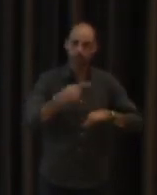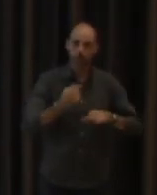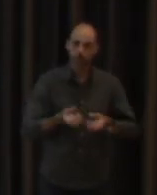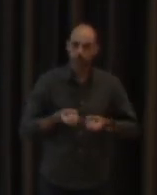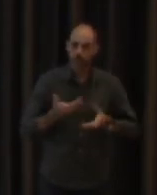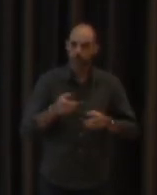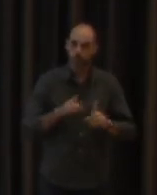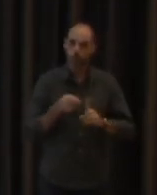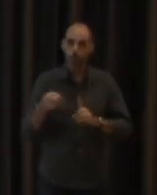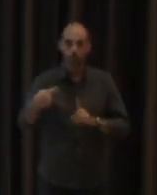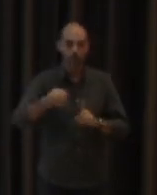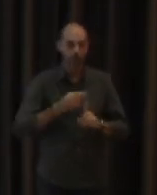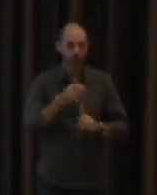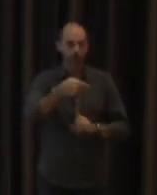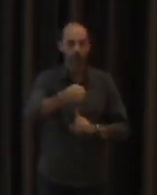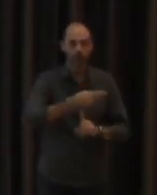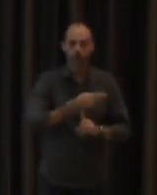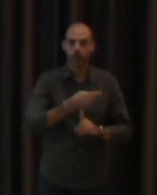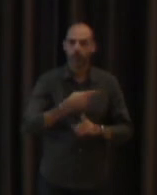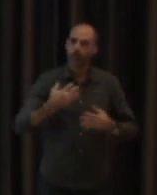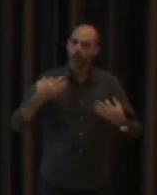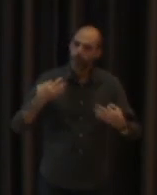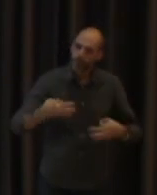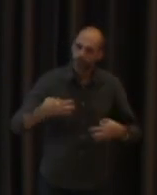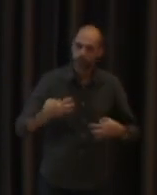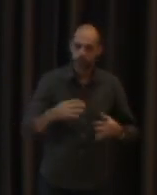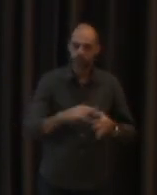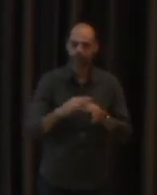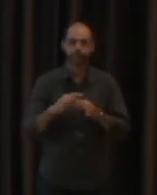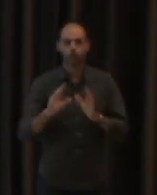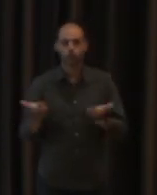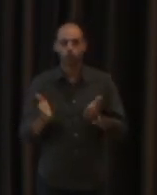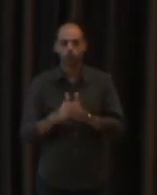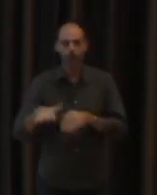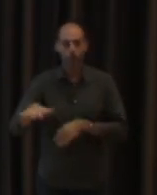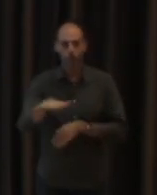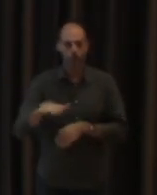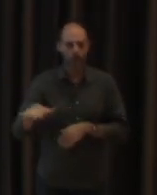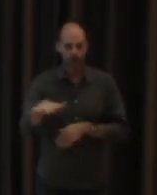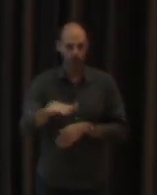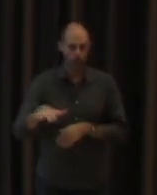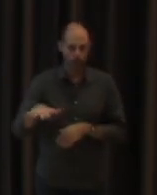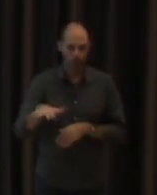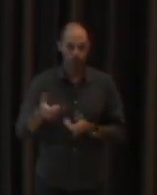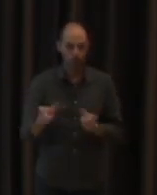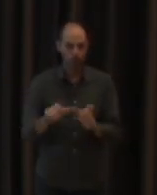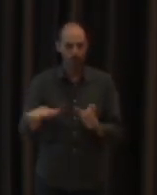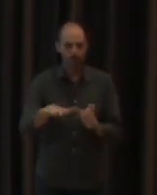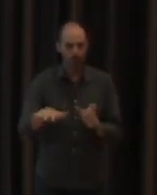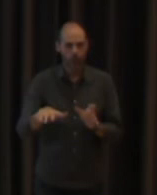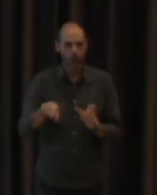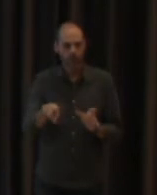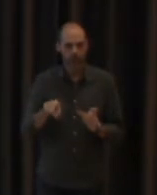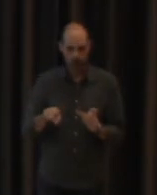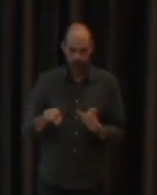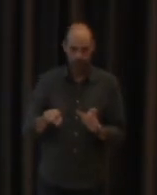una destinació exigeixen la presència d'un complement locatiu que ha de ser considerat un complement seleccionat,